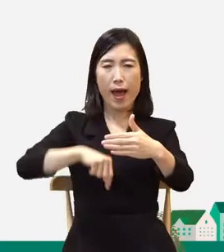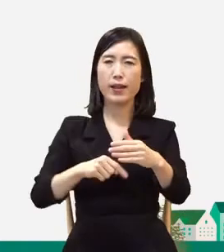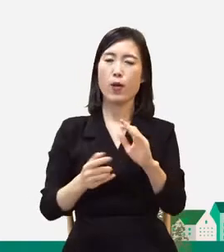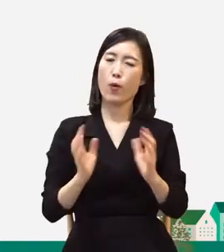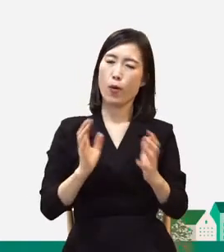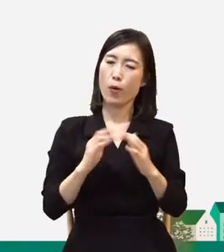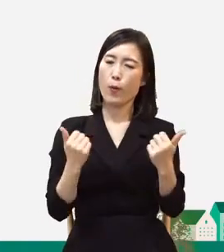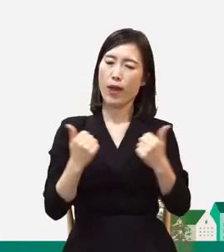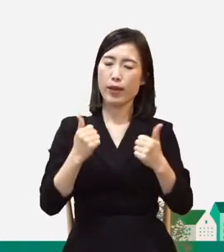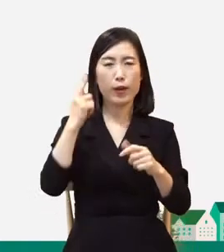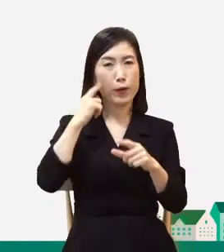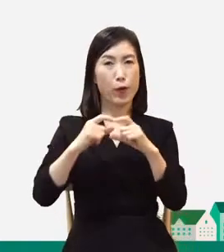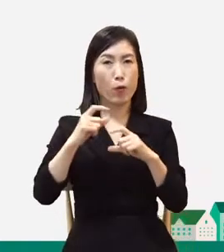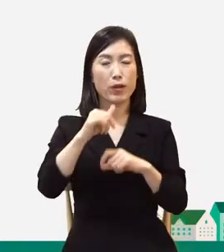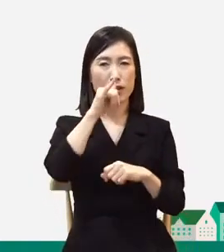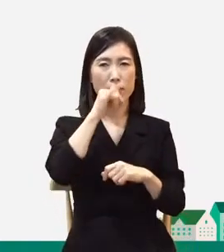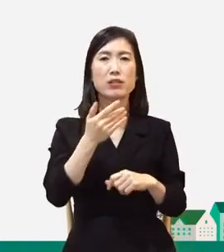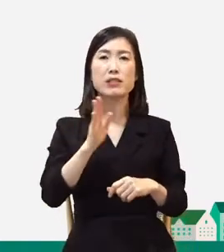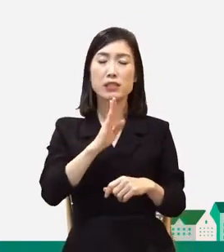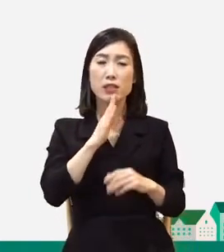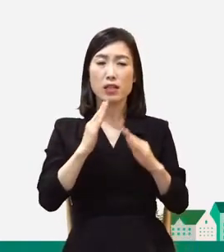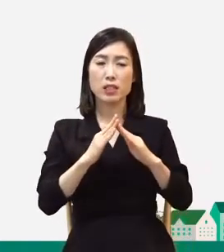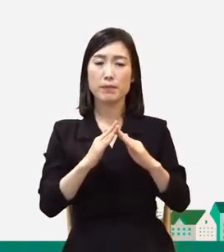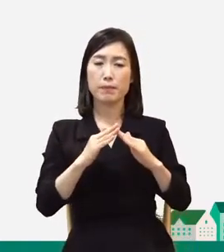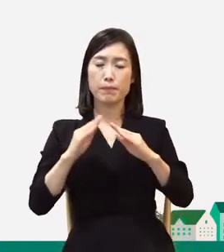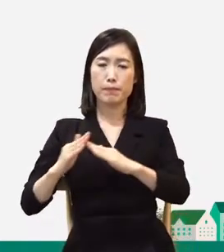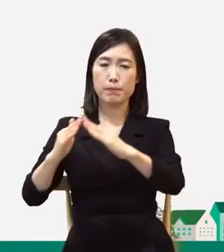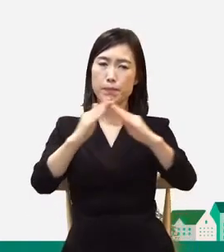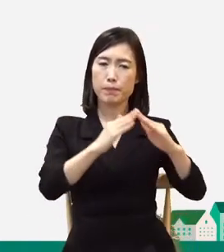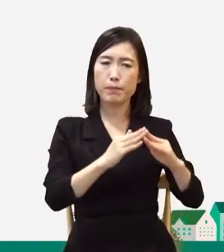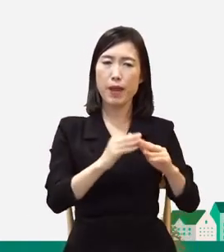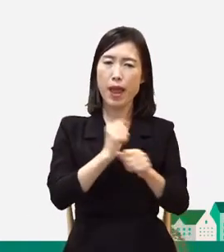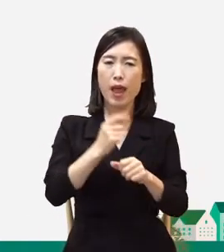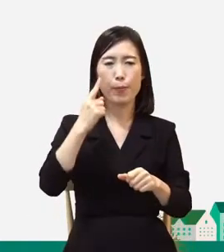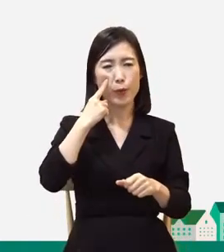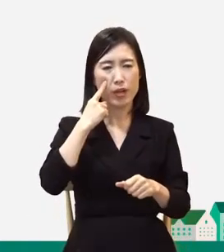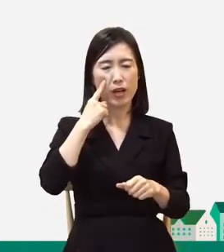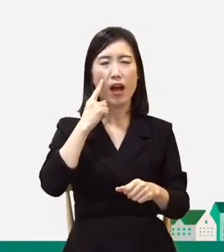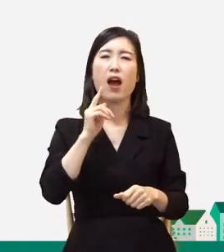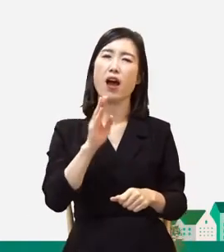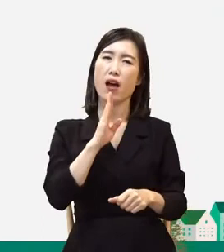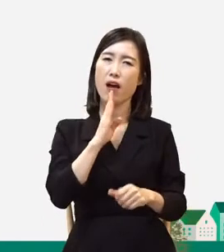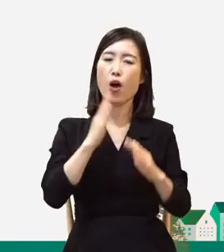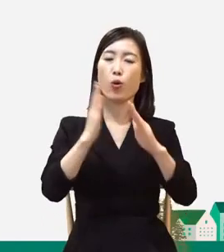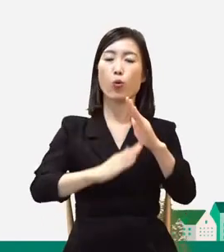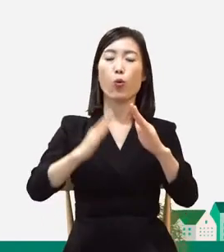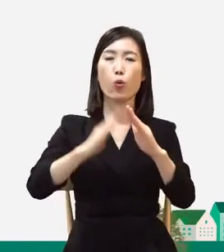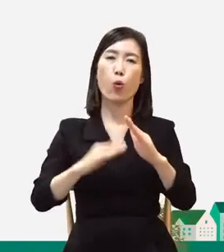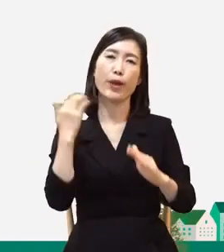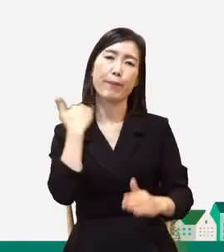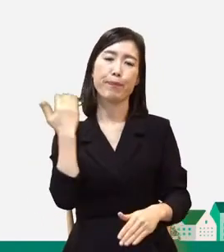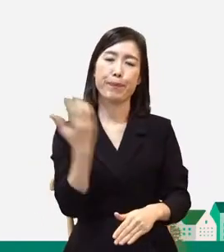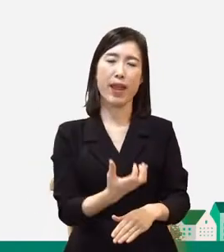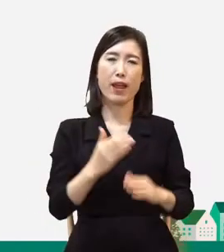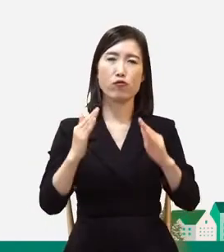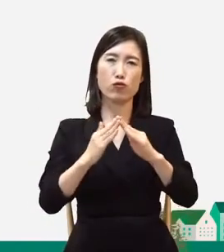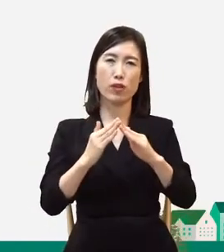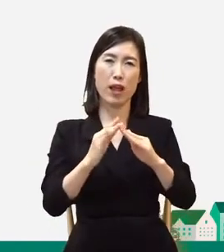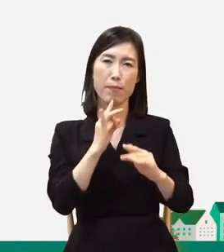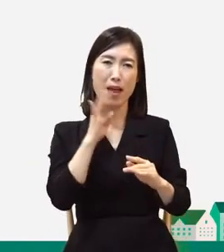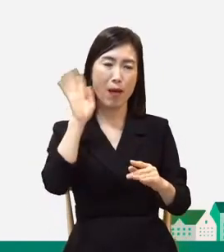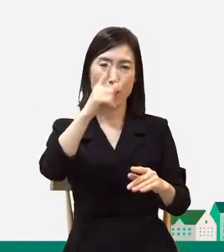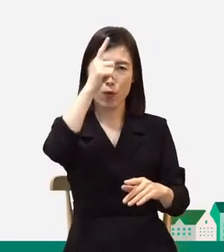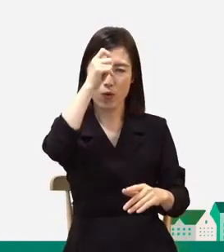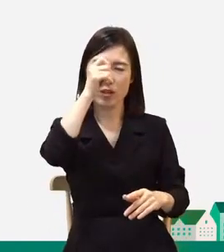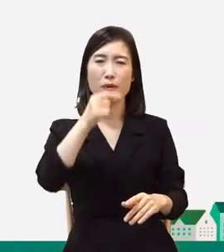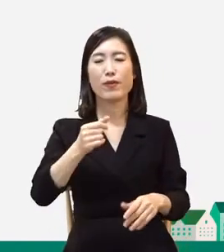저희가 같이 운영을 해보면서 느꼈던 부분은 이 공공임대주택에만 의존하기에는 한계가 크다라는 것들을 확인할 수 있었습니다.